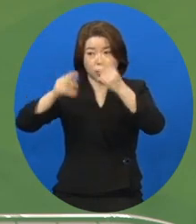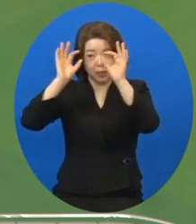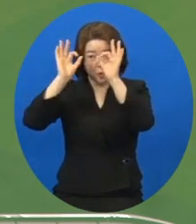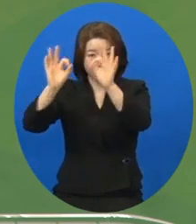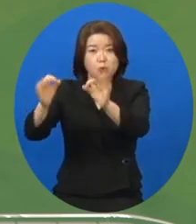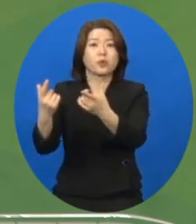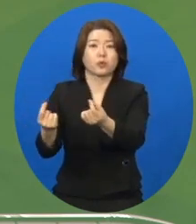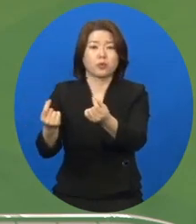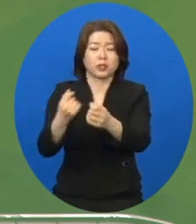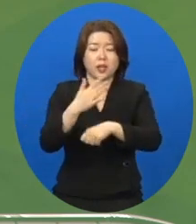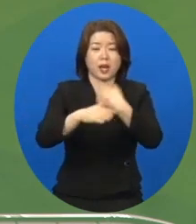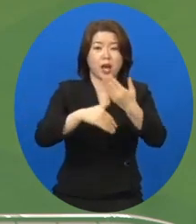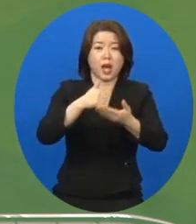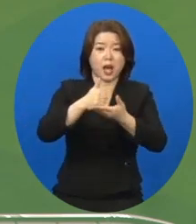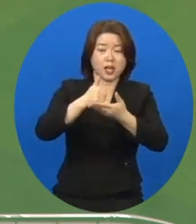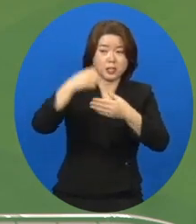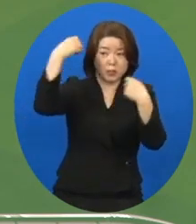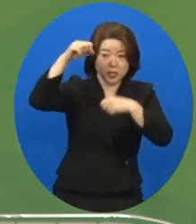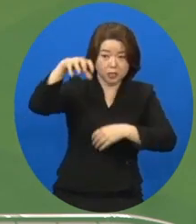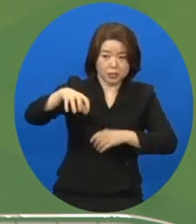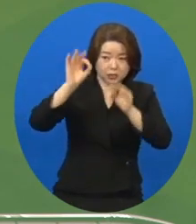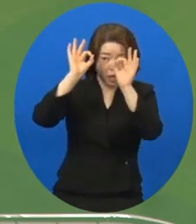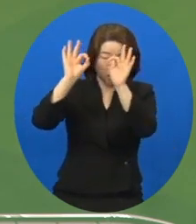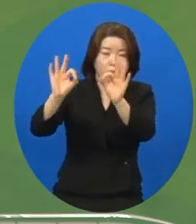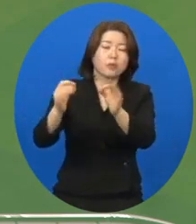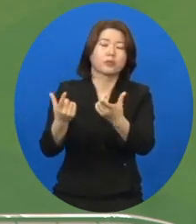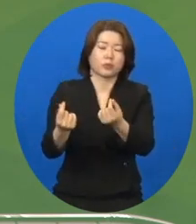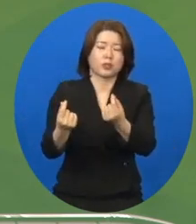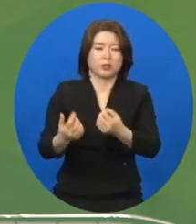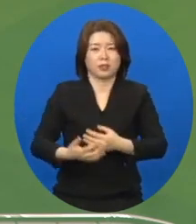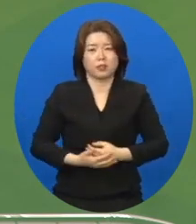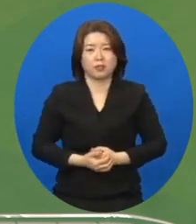하나님의 극장을 보는 거예요.